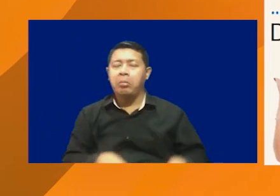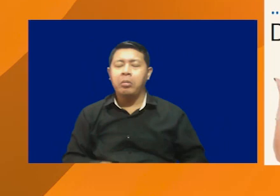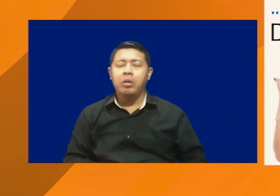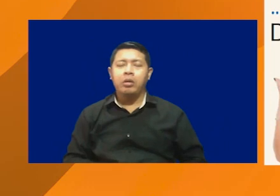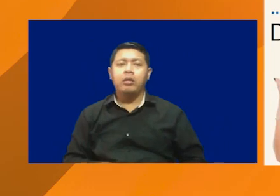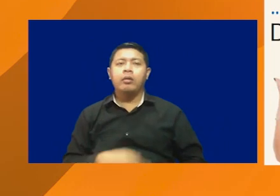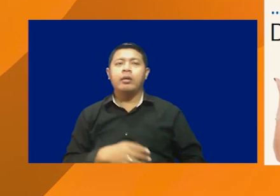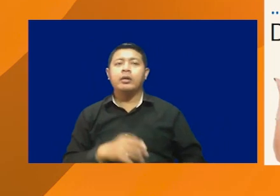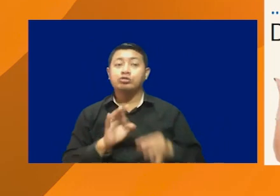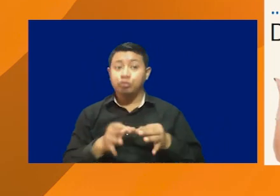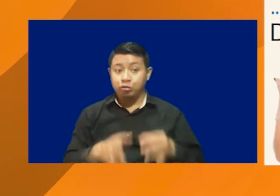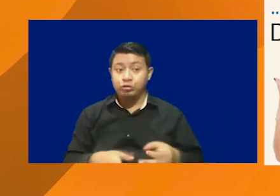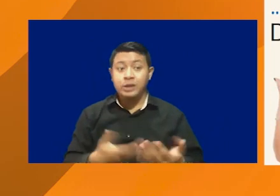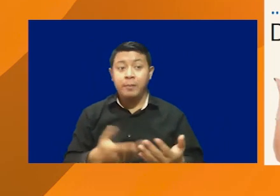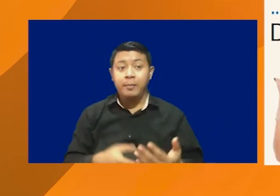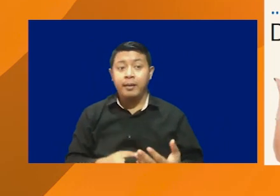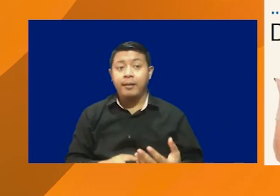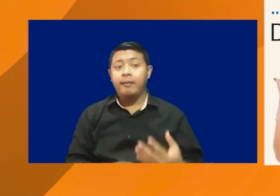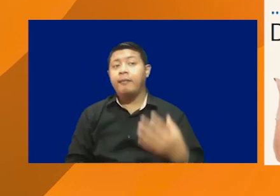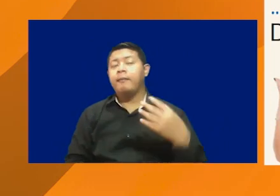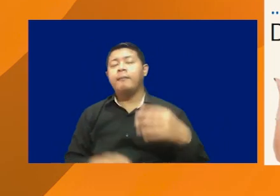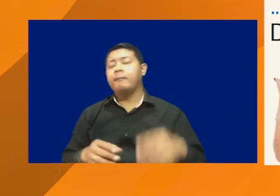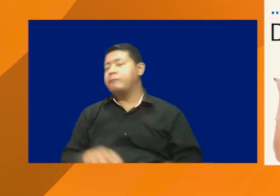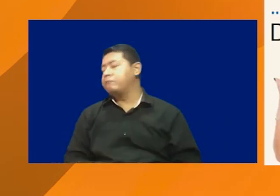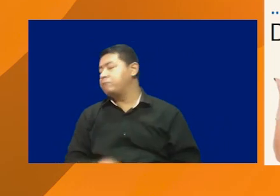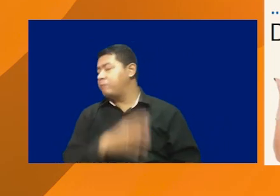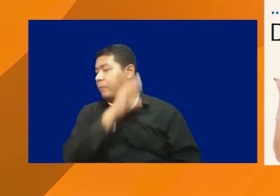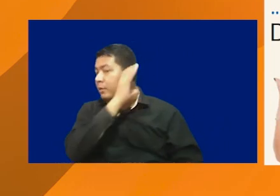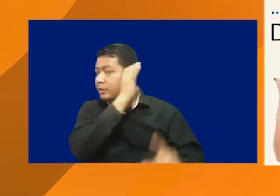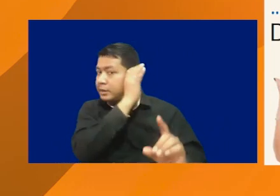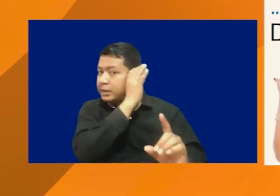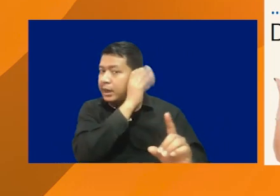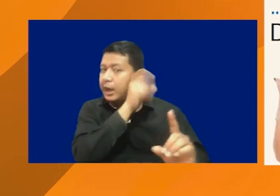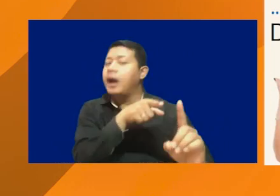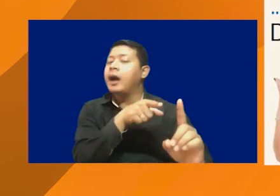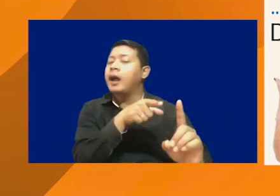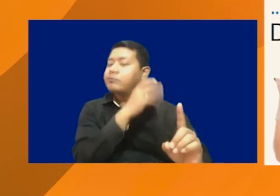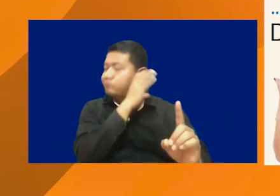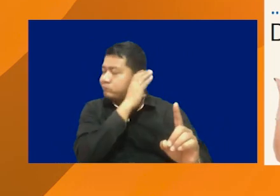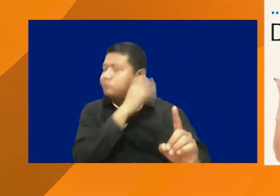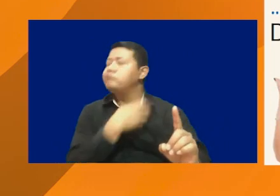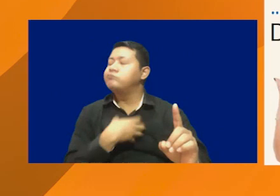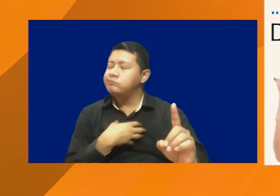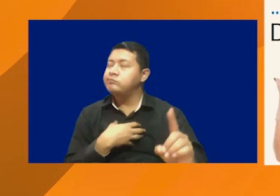Solusinya apa? Dengarkan anak-anak remaja kita.